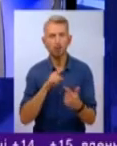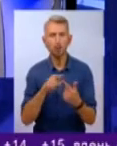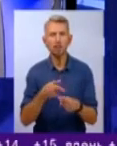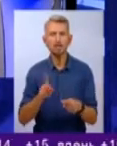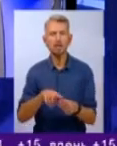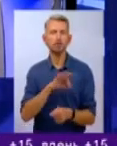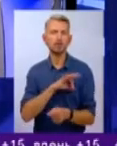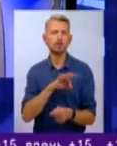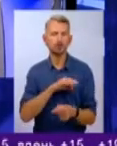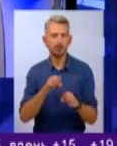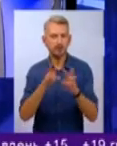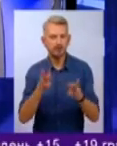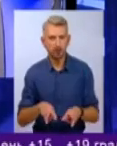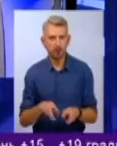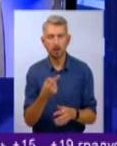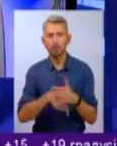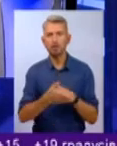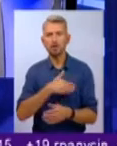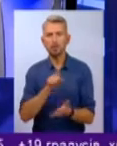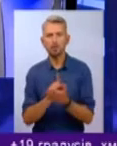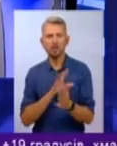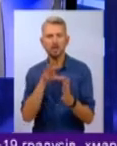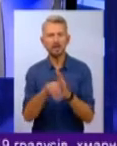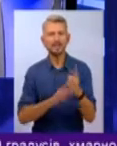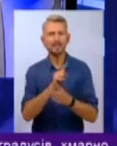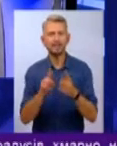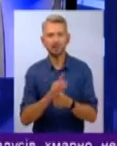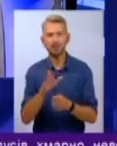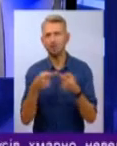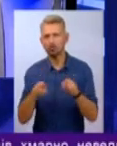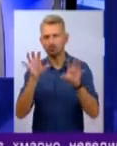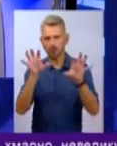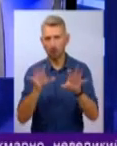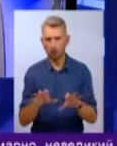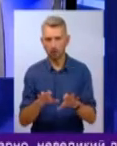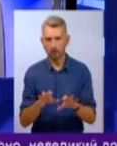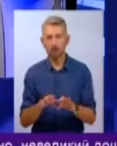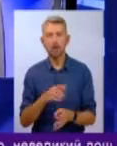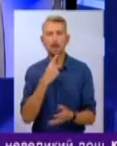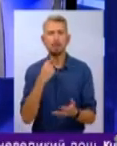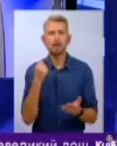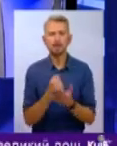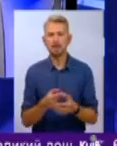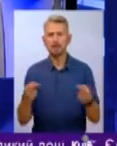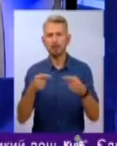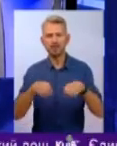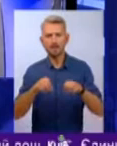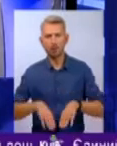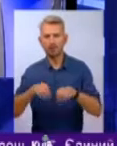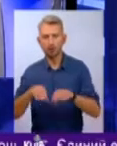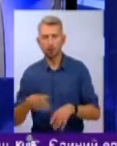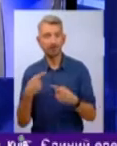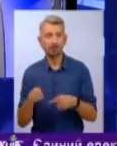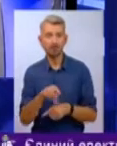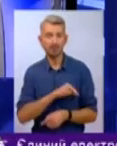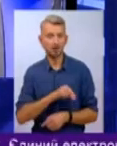це юридичне забезпечення, бо ми повинні внести відповідні зміни в інші закони, прийняти відповідні постанови, бо інакше це